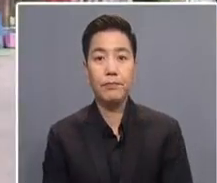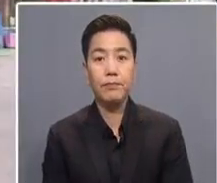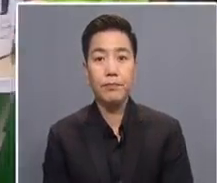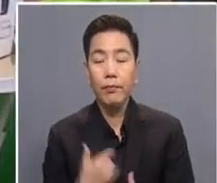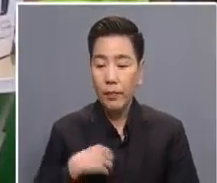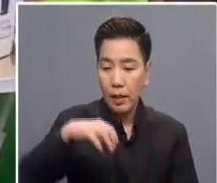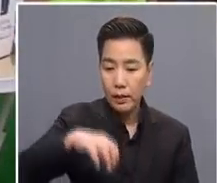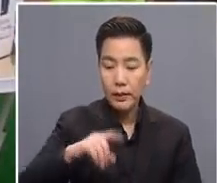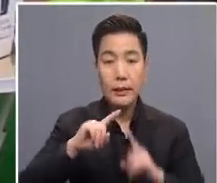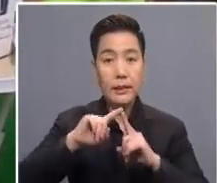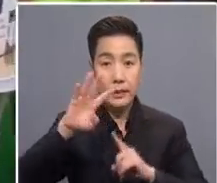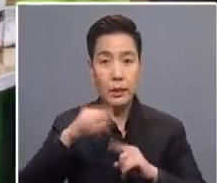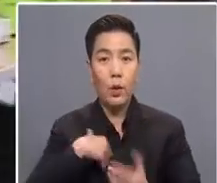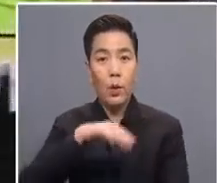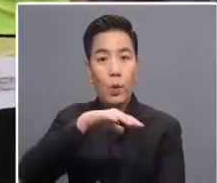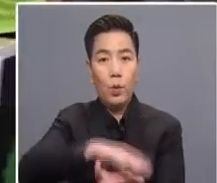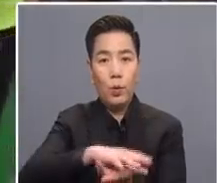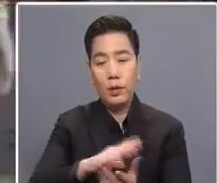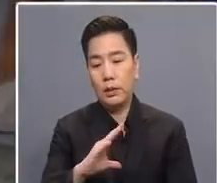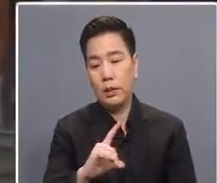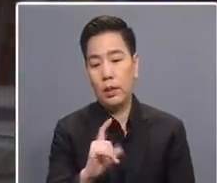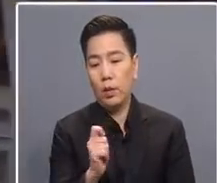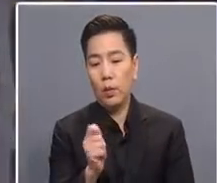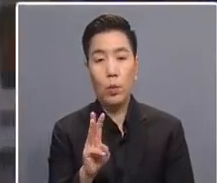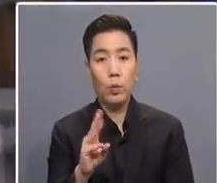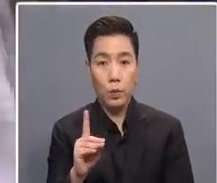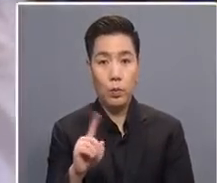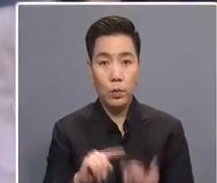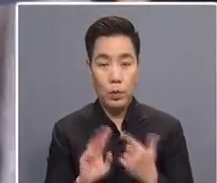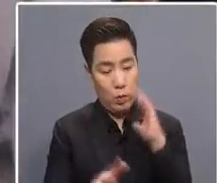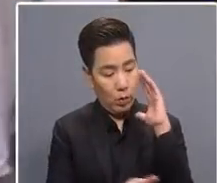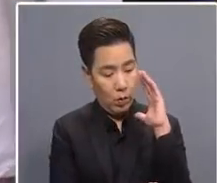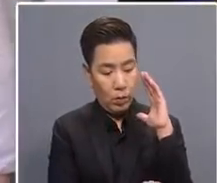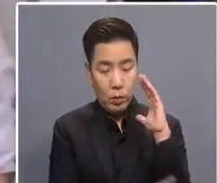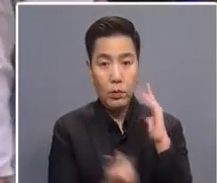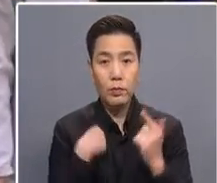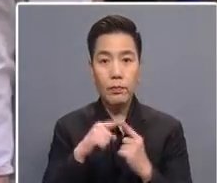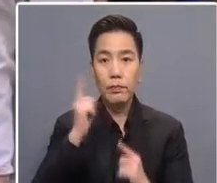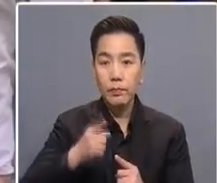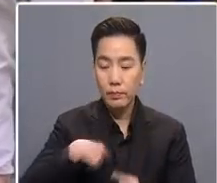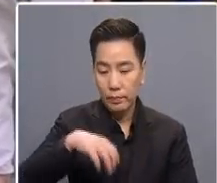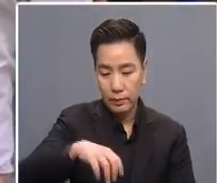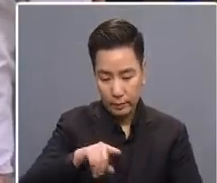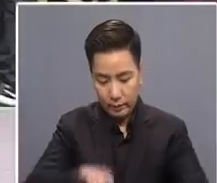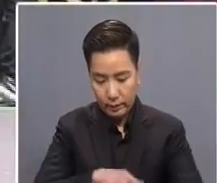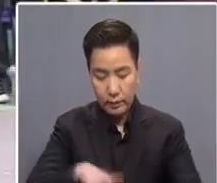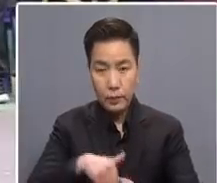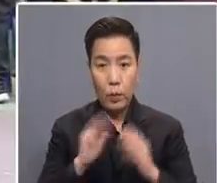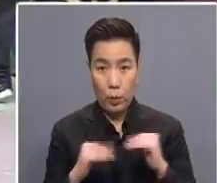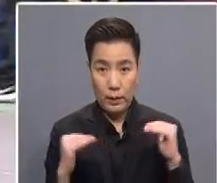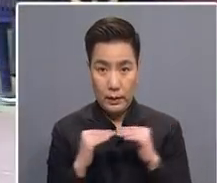ที่หน่วยเลือกตั้งที่4ภายในโรงเรียนบ้านฉอวดเขตเทศบาลตำบลฉอวดจังหวัดนครศรีธรรมราชซึ่งเป็นหน่วยเลือกตั้งที่มีจำนวนผู้มีสิทธิ์